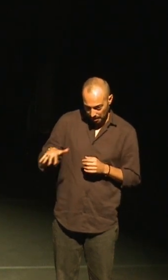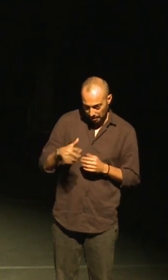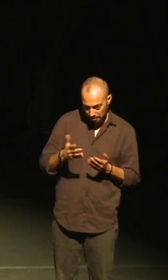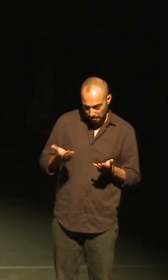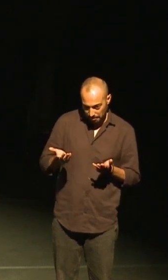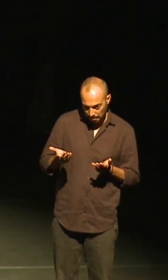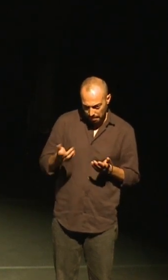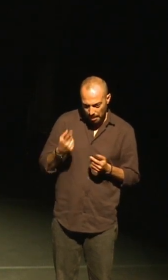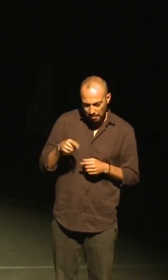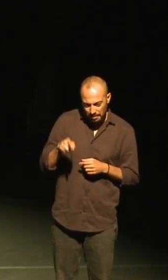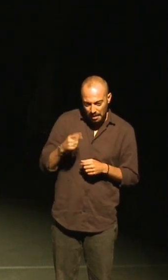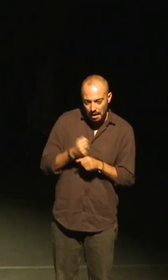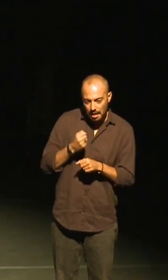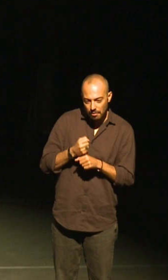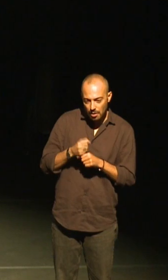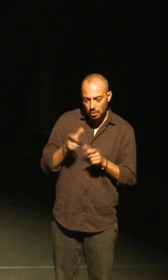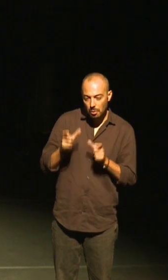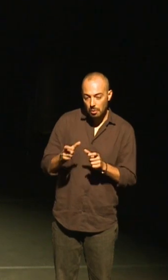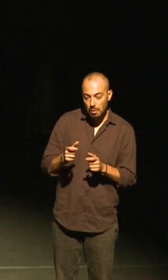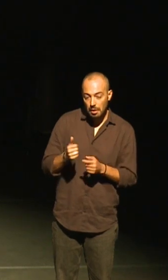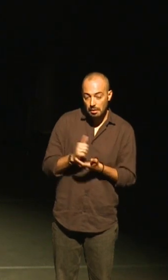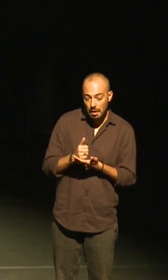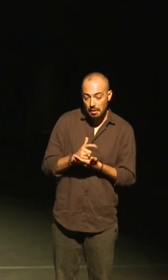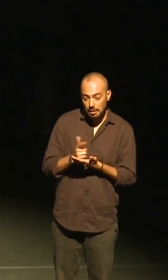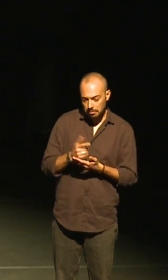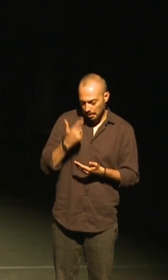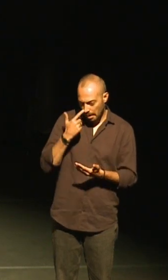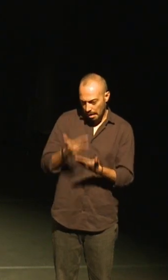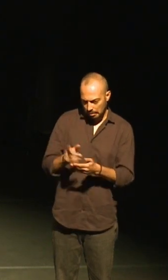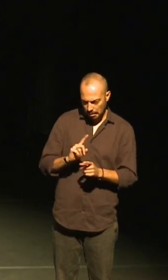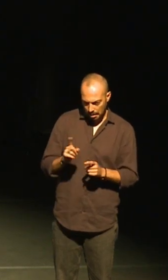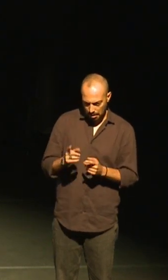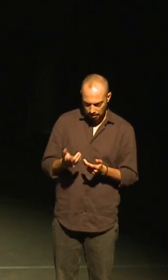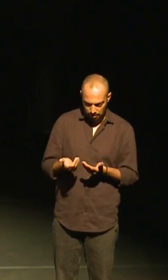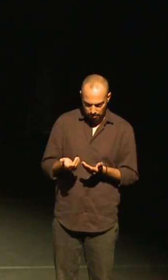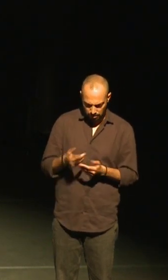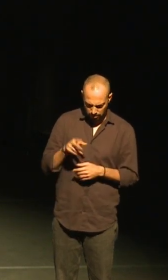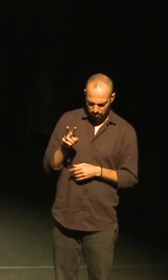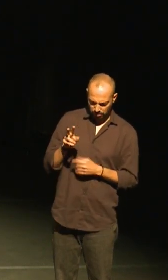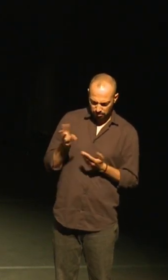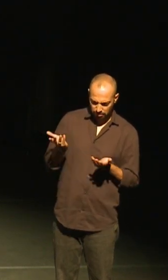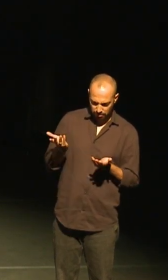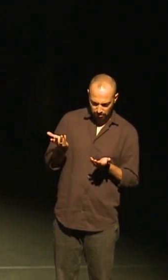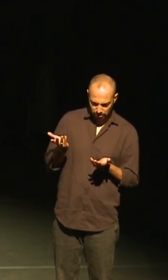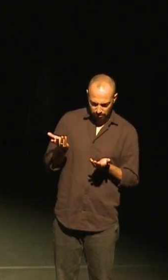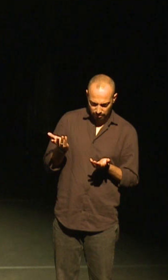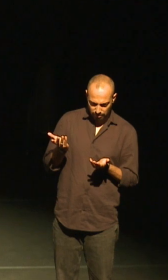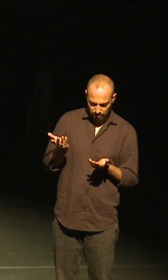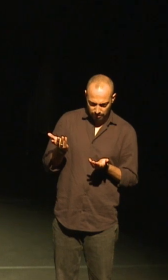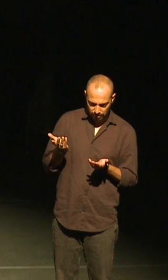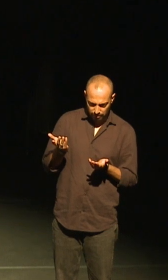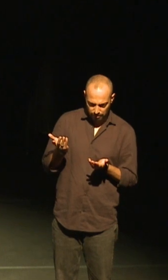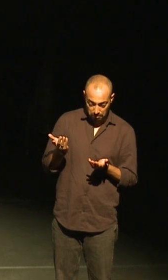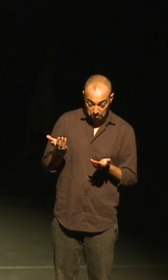per i gay per la lesbica Non lo so è un paio d'anni dopo questa stessa persona